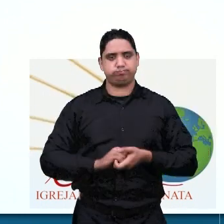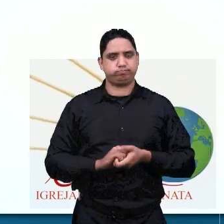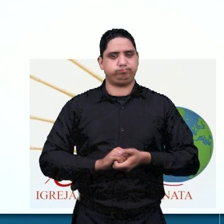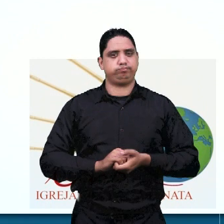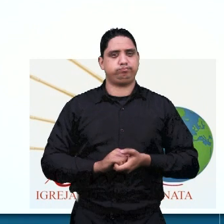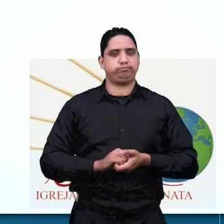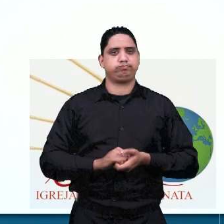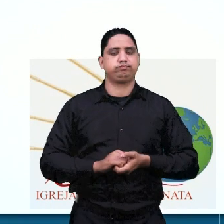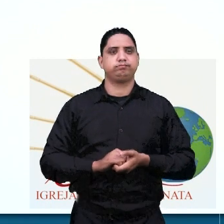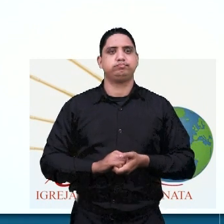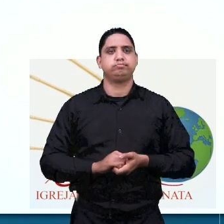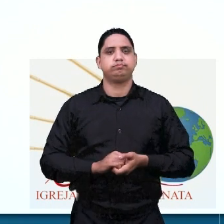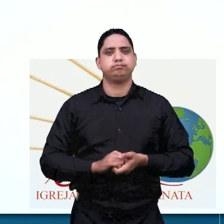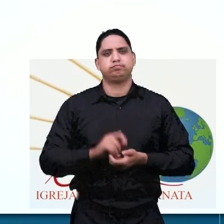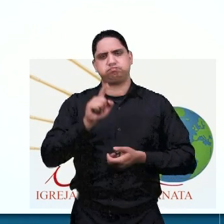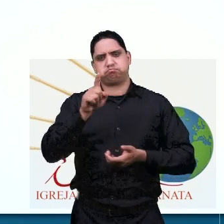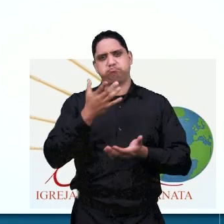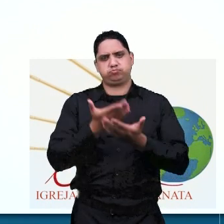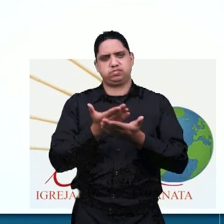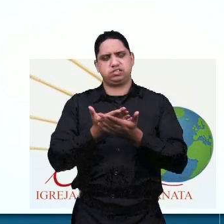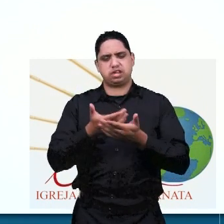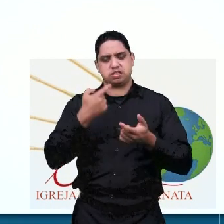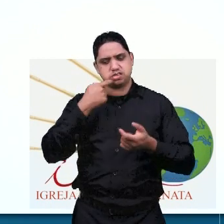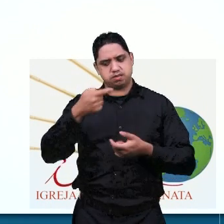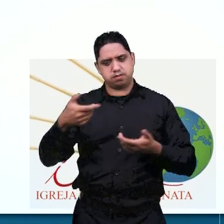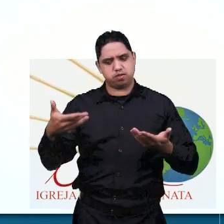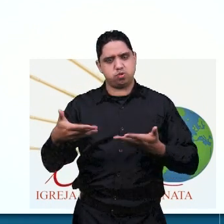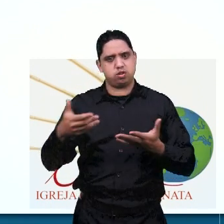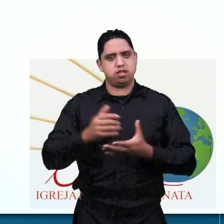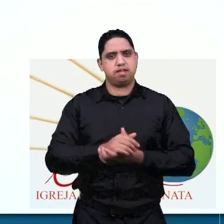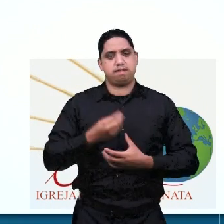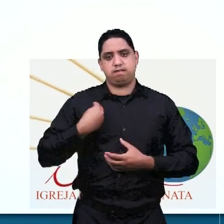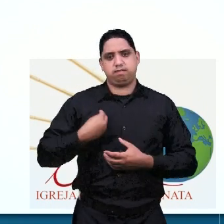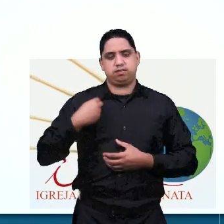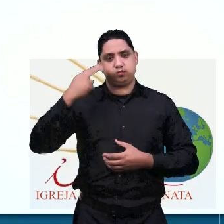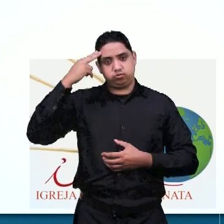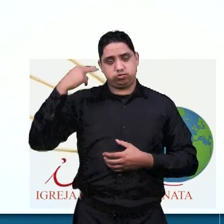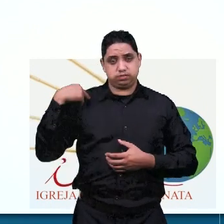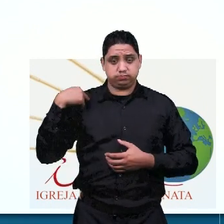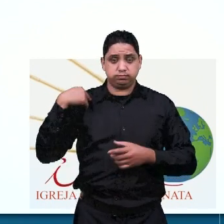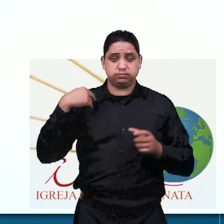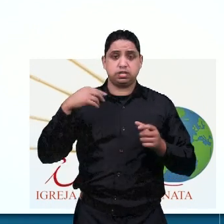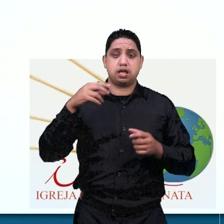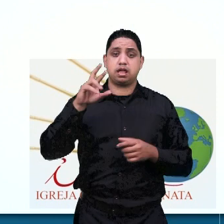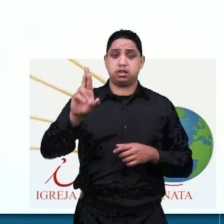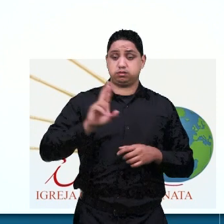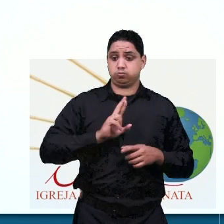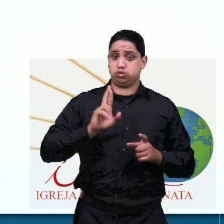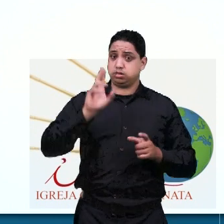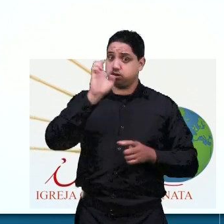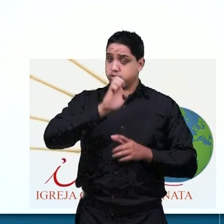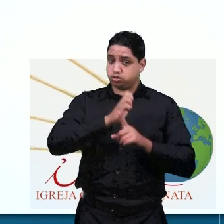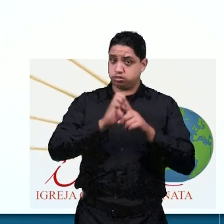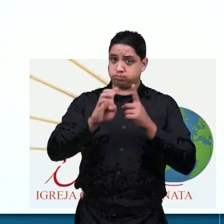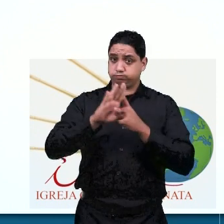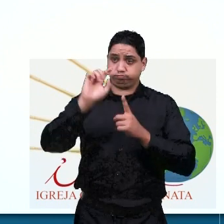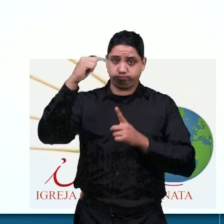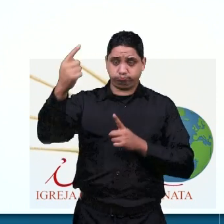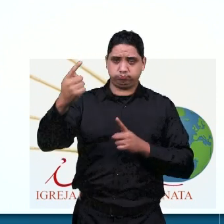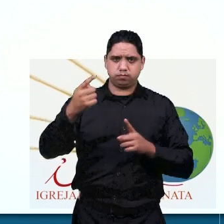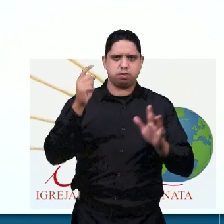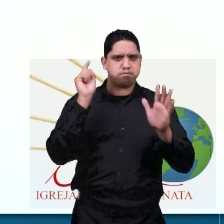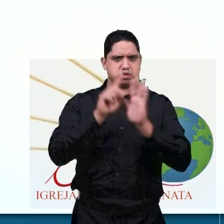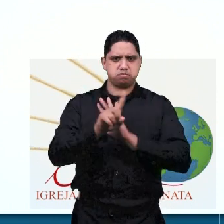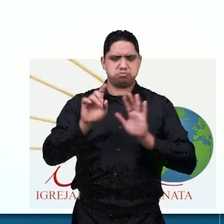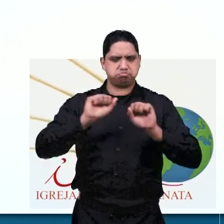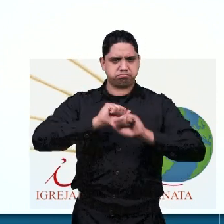roi. Donc, vous allez étudier la vie de Joseph afin d'apporter cette réponse. Ça, la question,